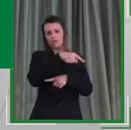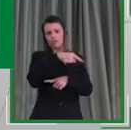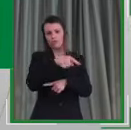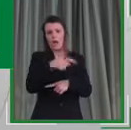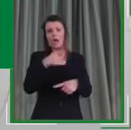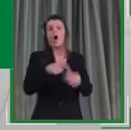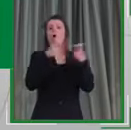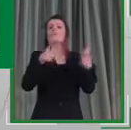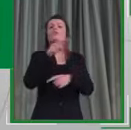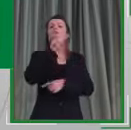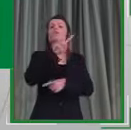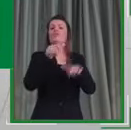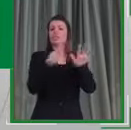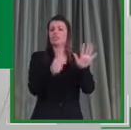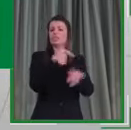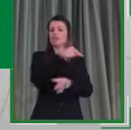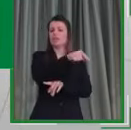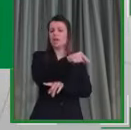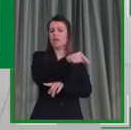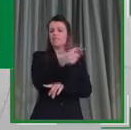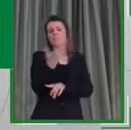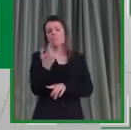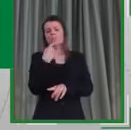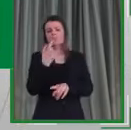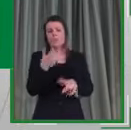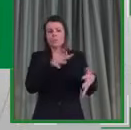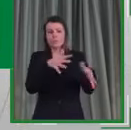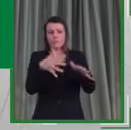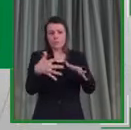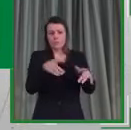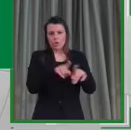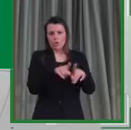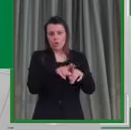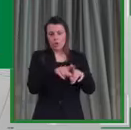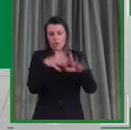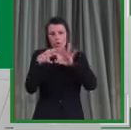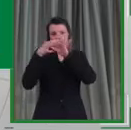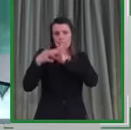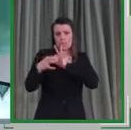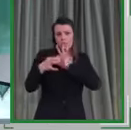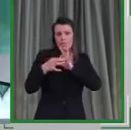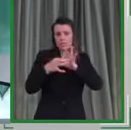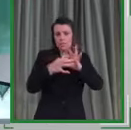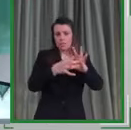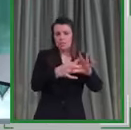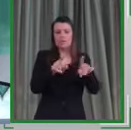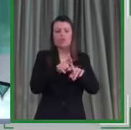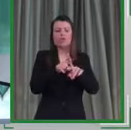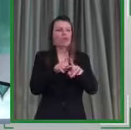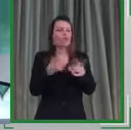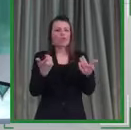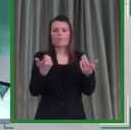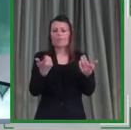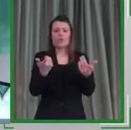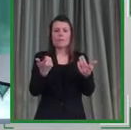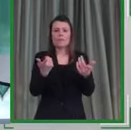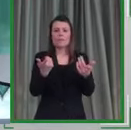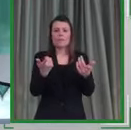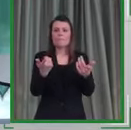ma diciamo rimane in quella fisiologia per cui non c'è più una pressione così